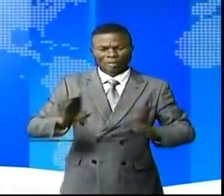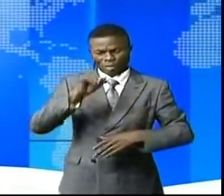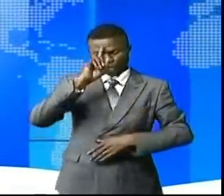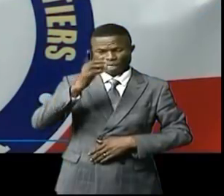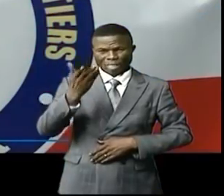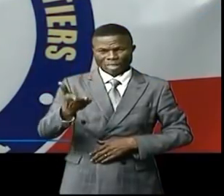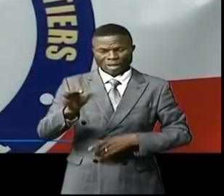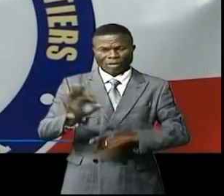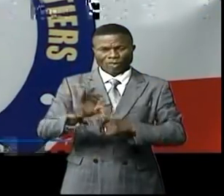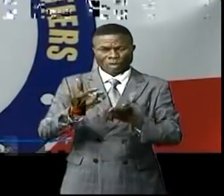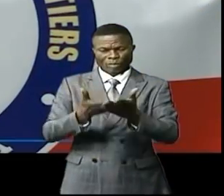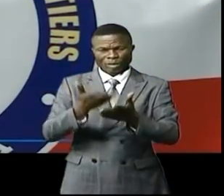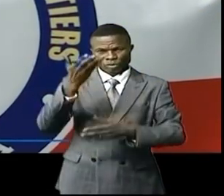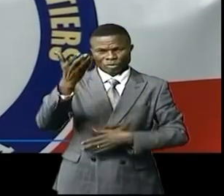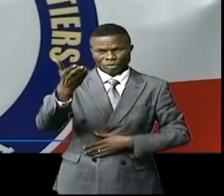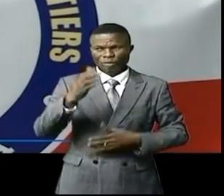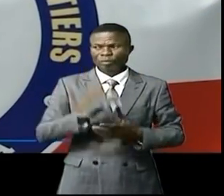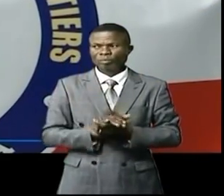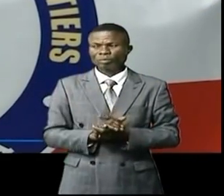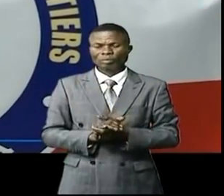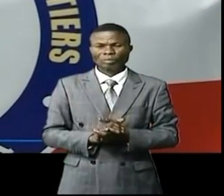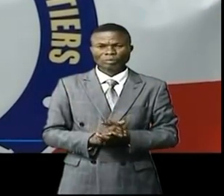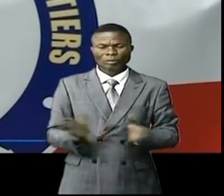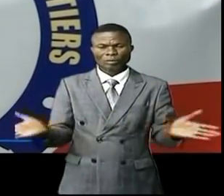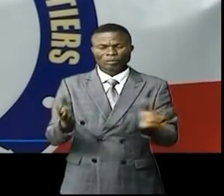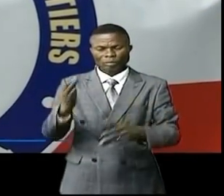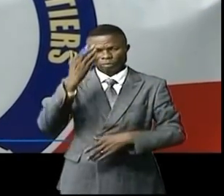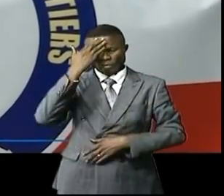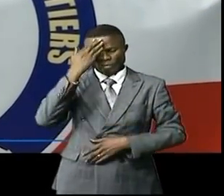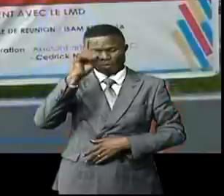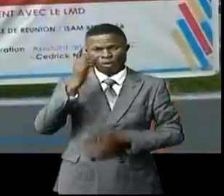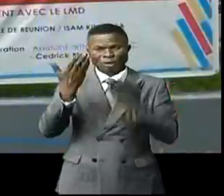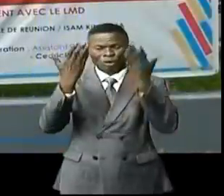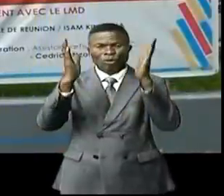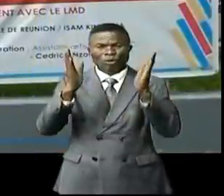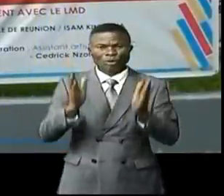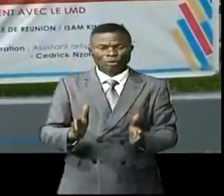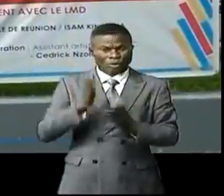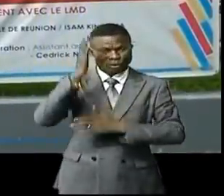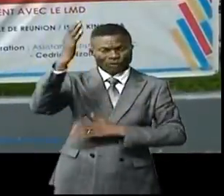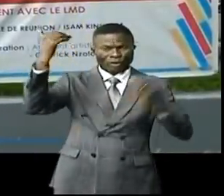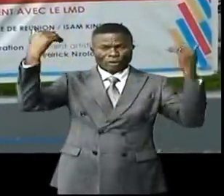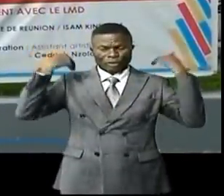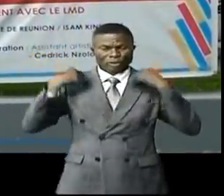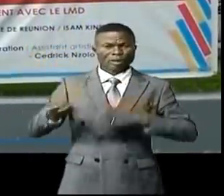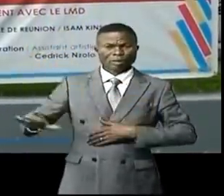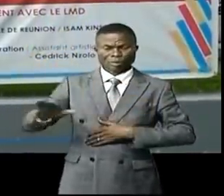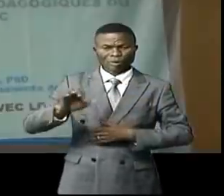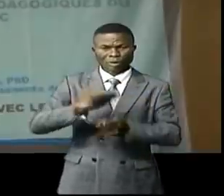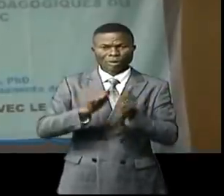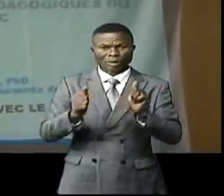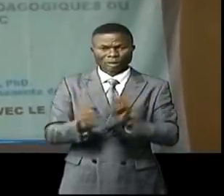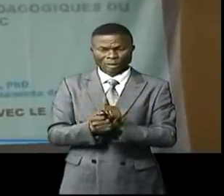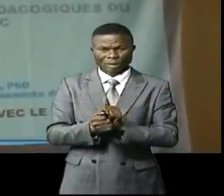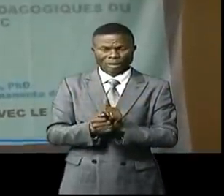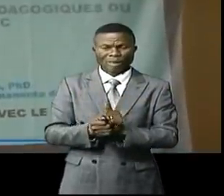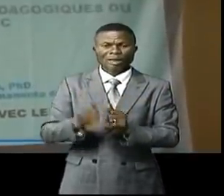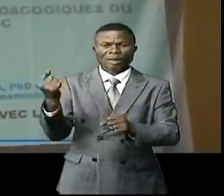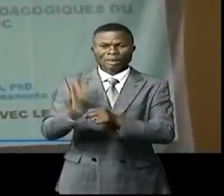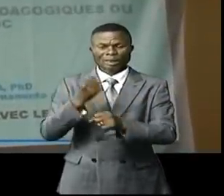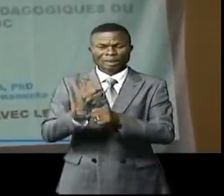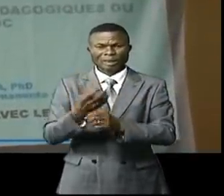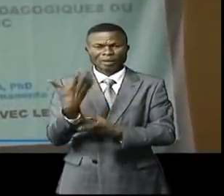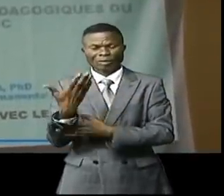capacités. Souci de renforcer la connaissance des étudiants, futurs cadres du pays dans les domaines des arts et métiers, au